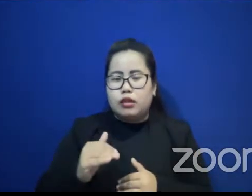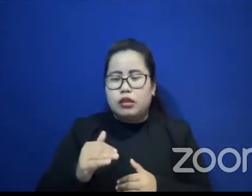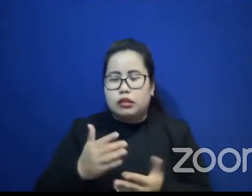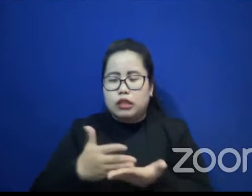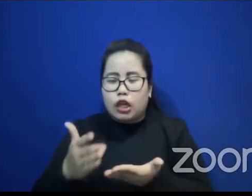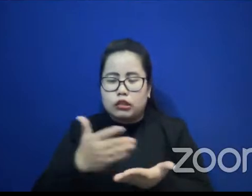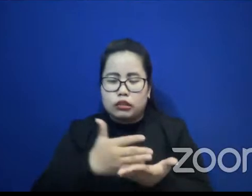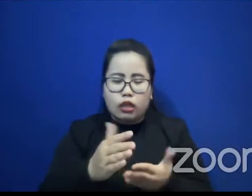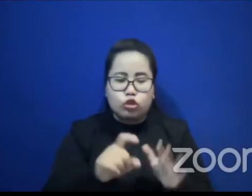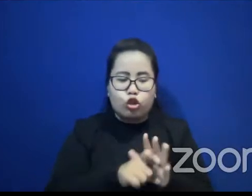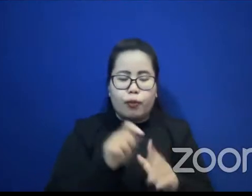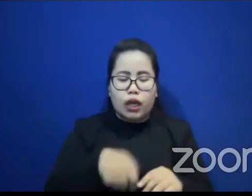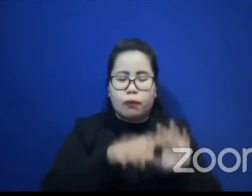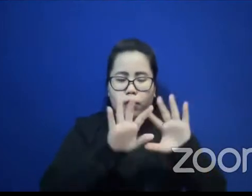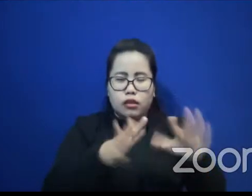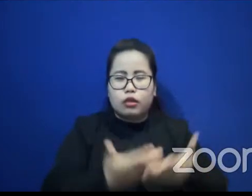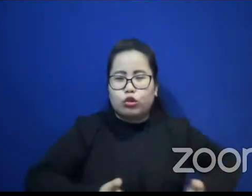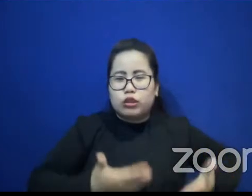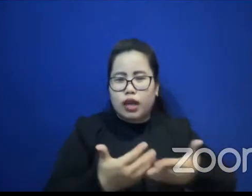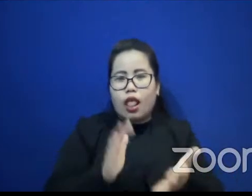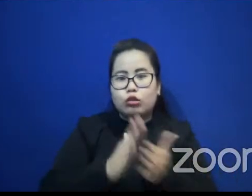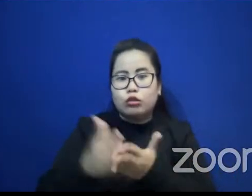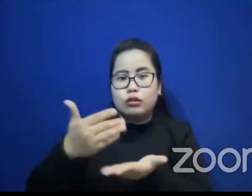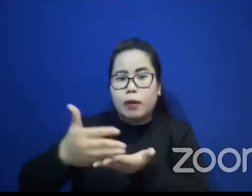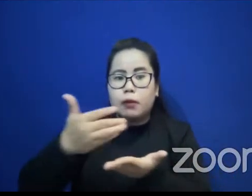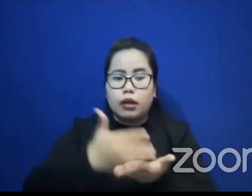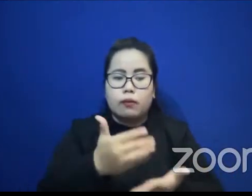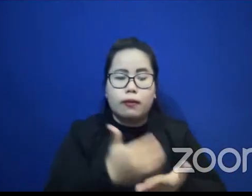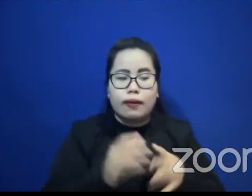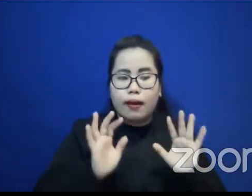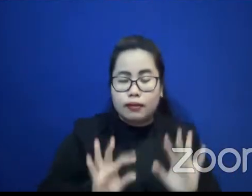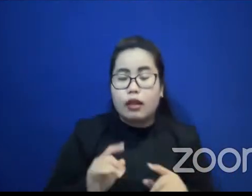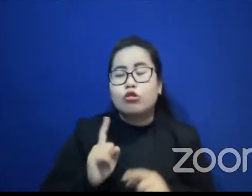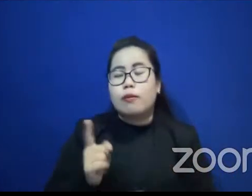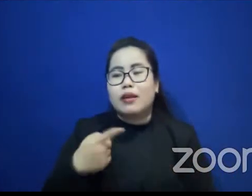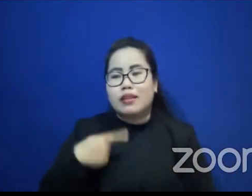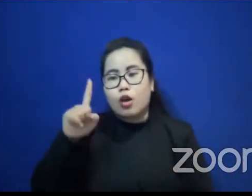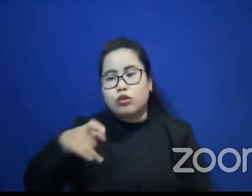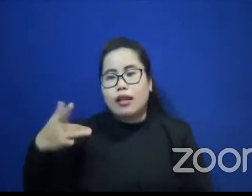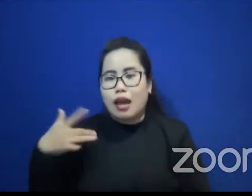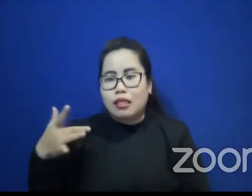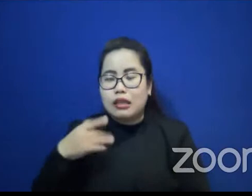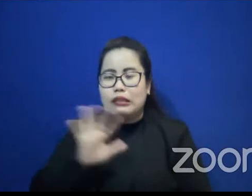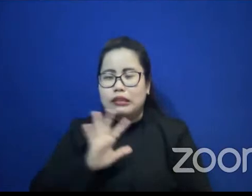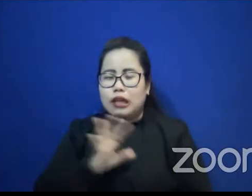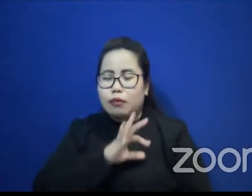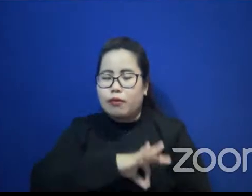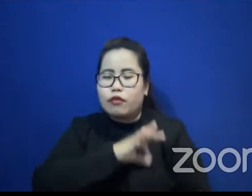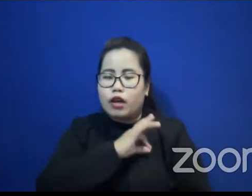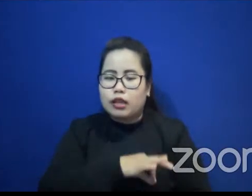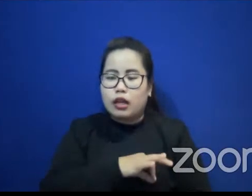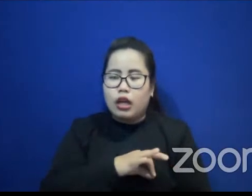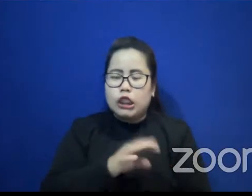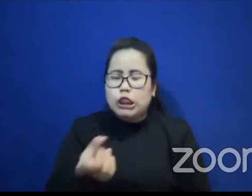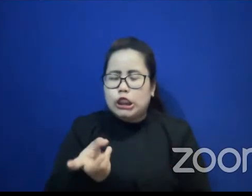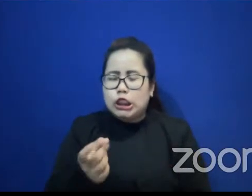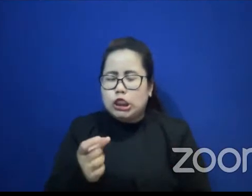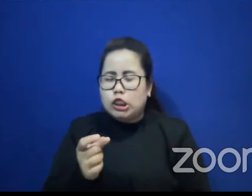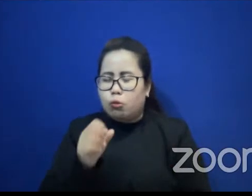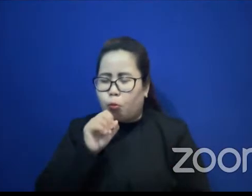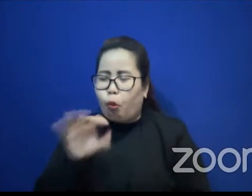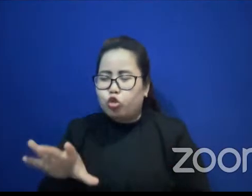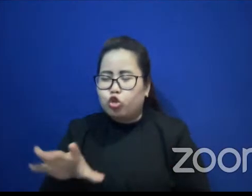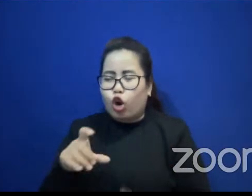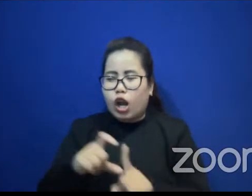sosmed biar apapun gitu ya jadi kita juga hati-hati Juga jangan sampai disalahgunakan dikit-dikit dianggap bocoran data digital